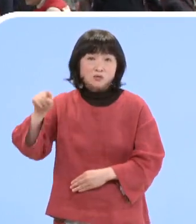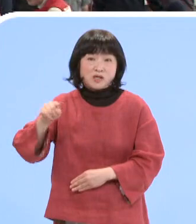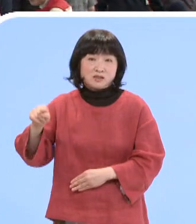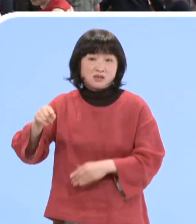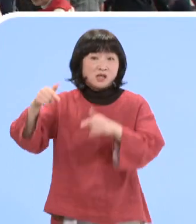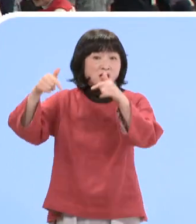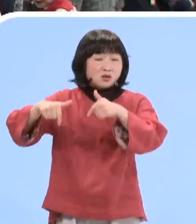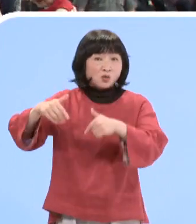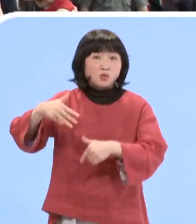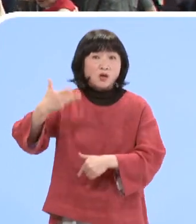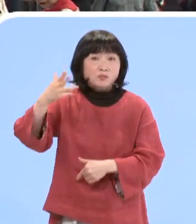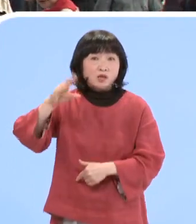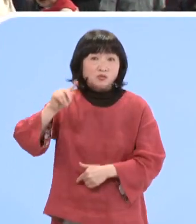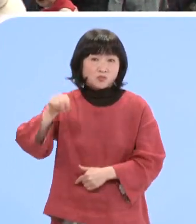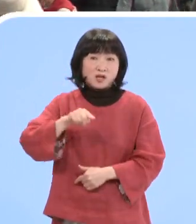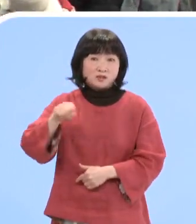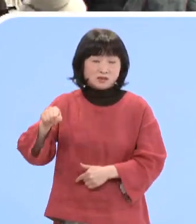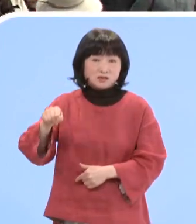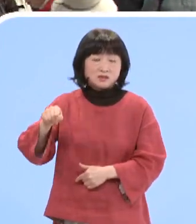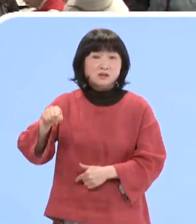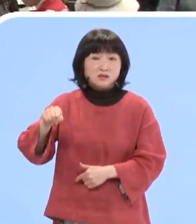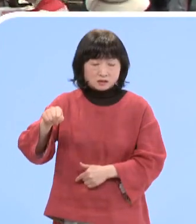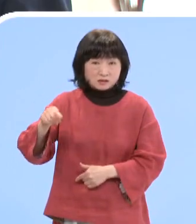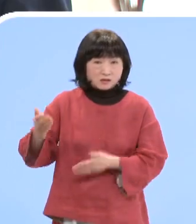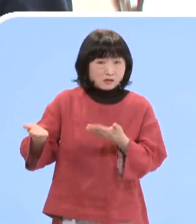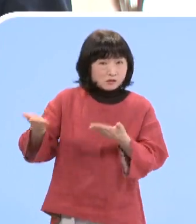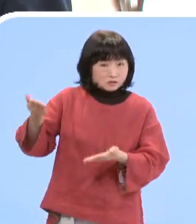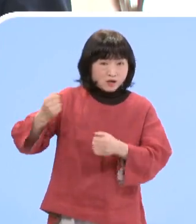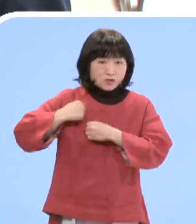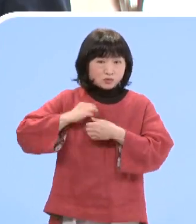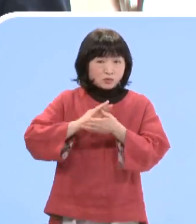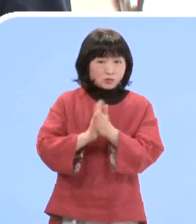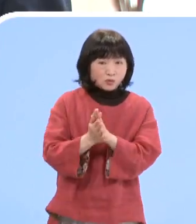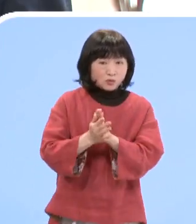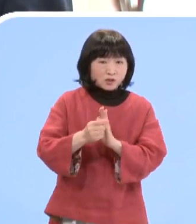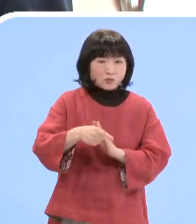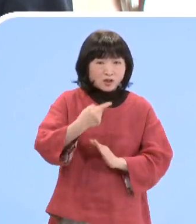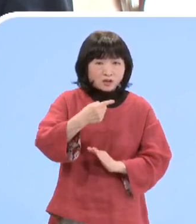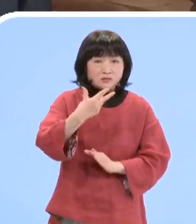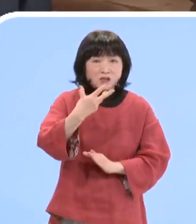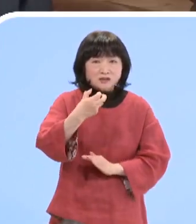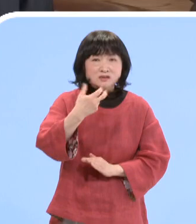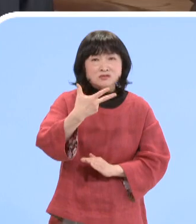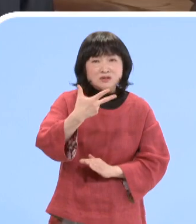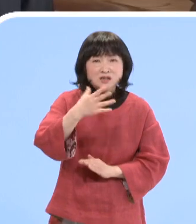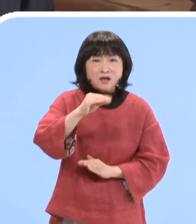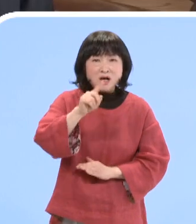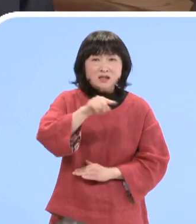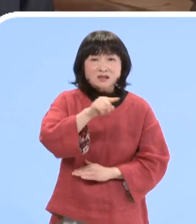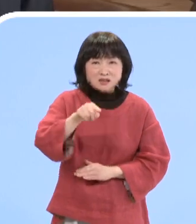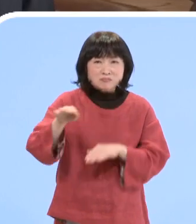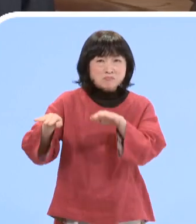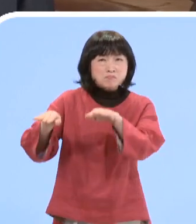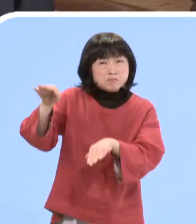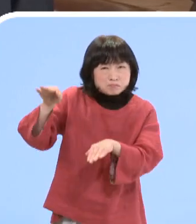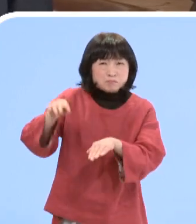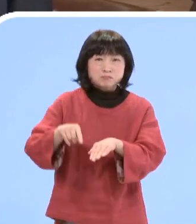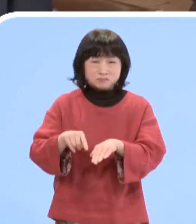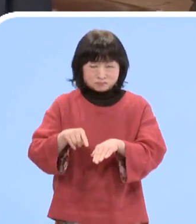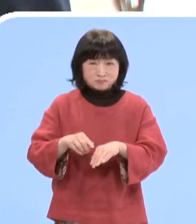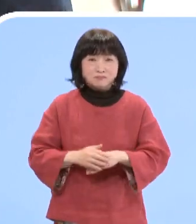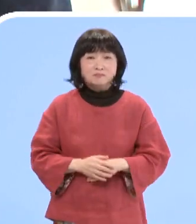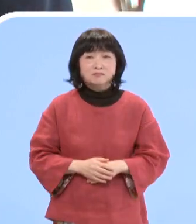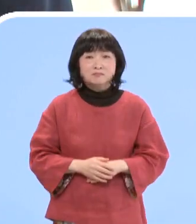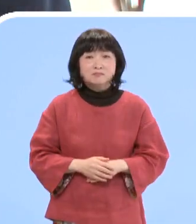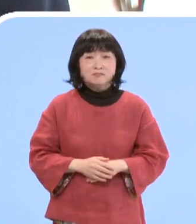万というような状況に対して兵庫県は187万、ものすごい水が開けられてるんですよね。だ